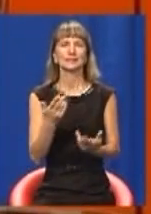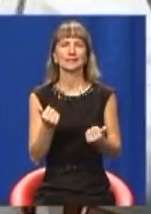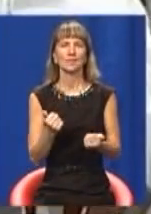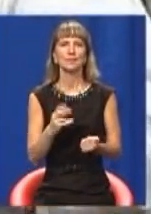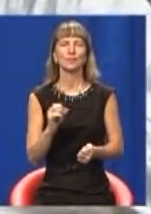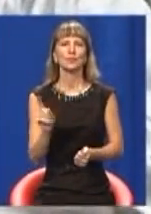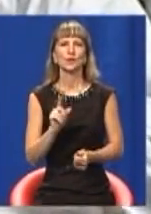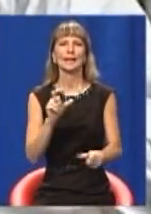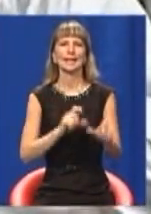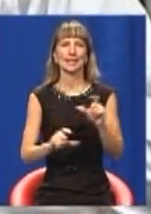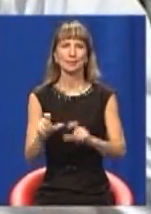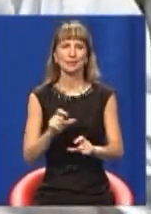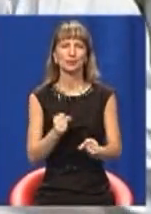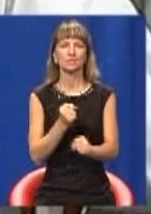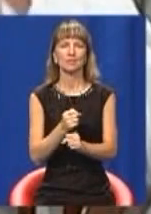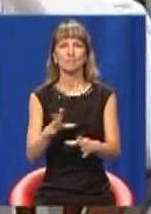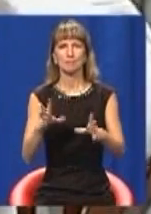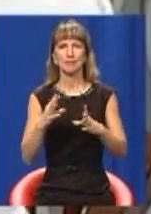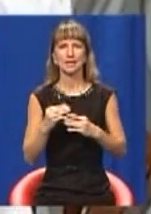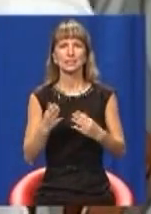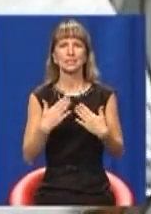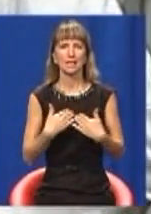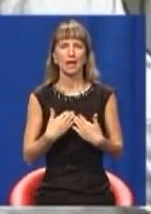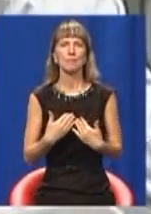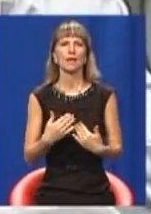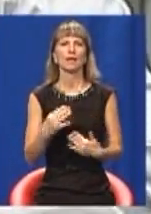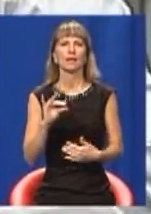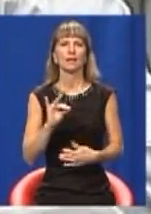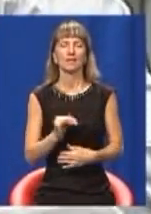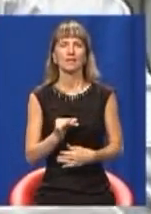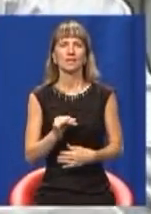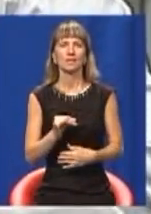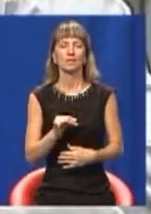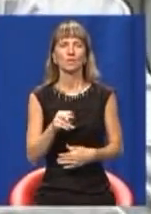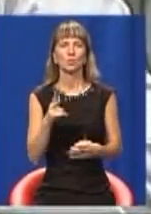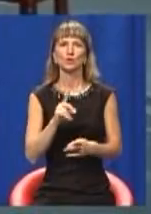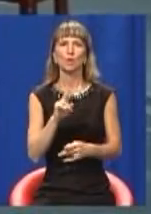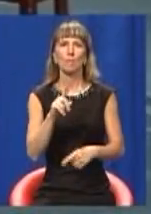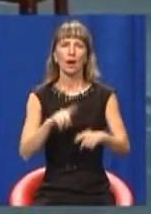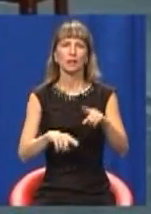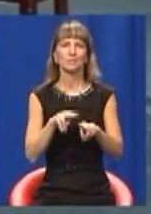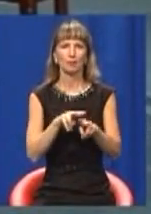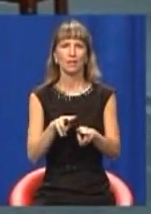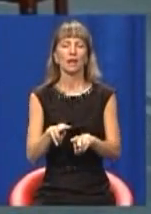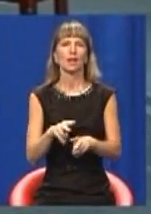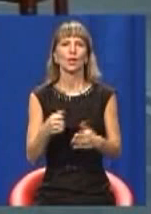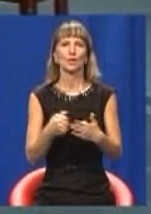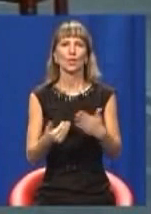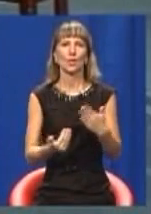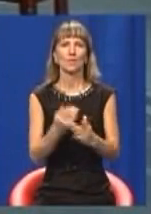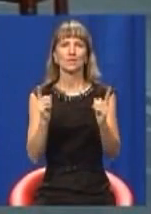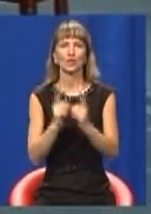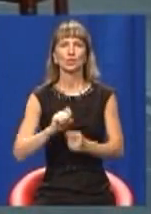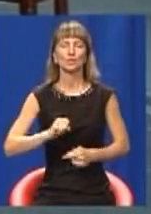ж, химичите, экспериментируйте вместе с нами, но, конечно же, под присмотром родителей. До новых встреч,